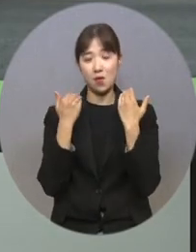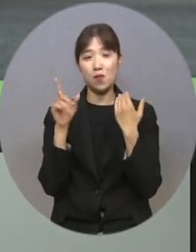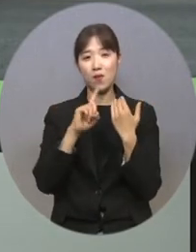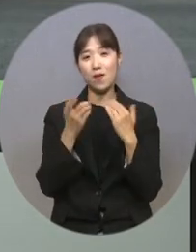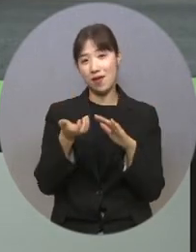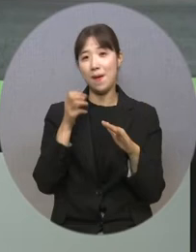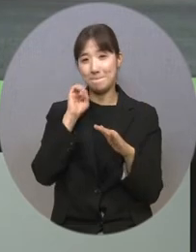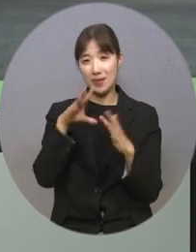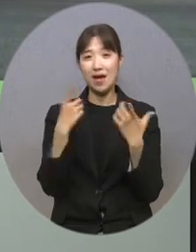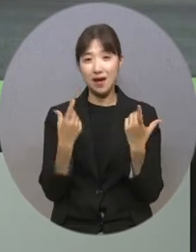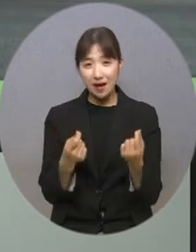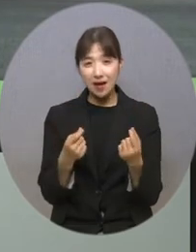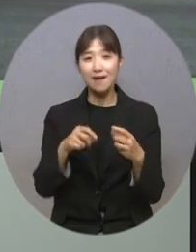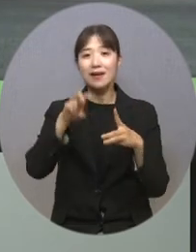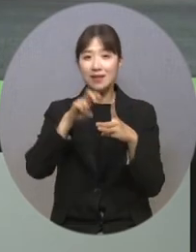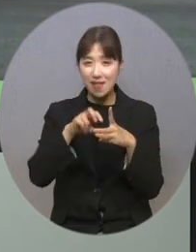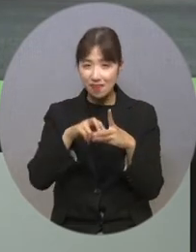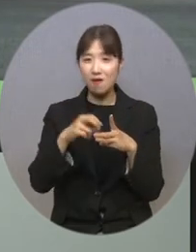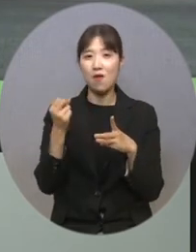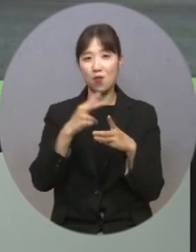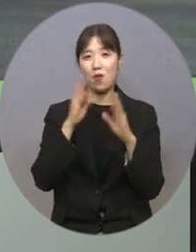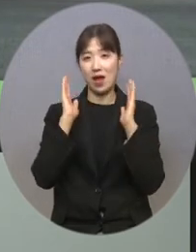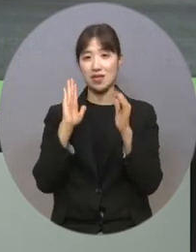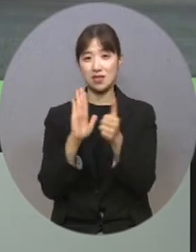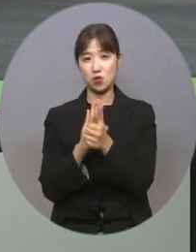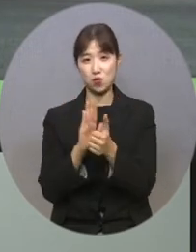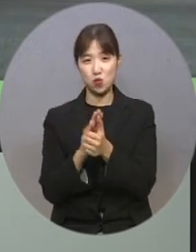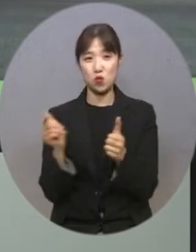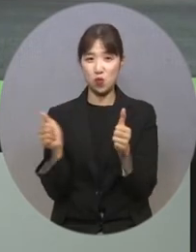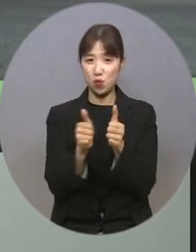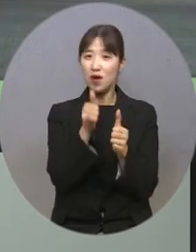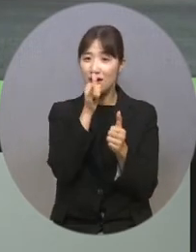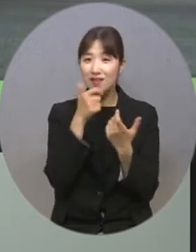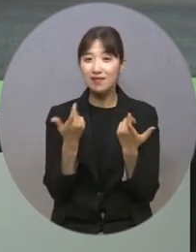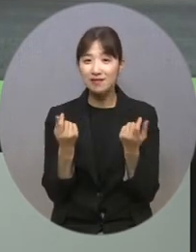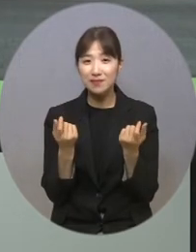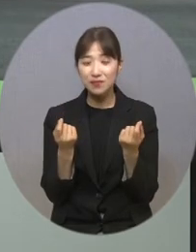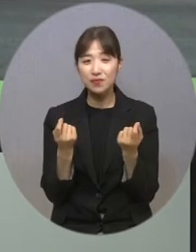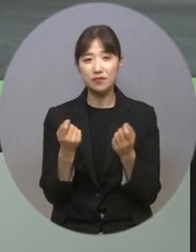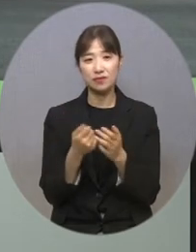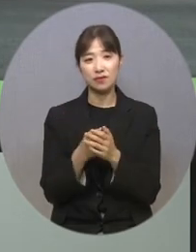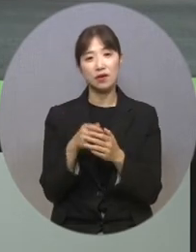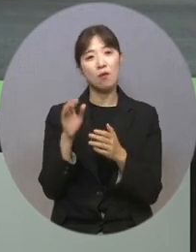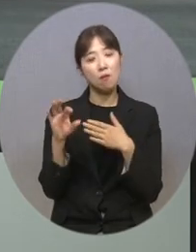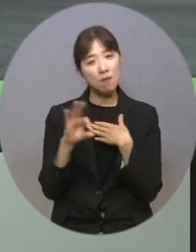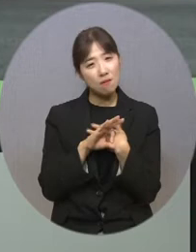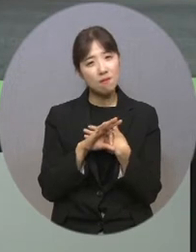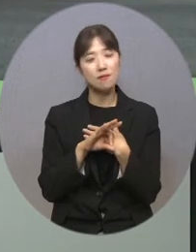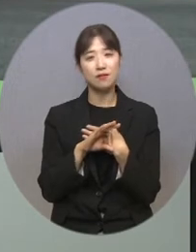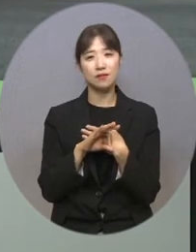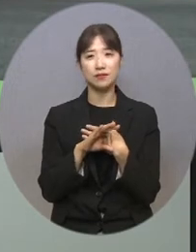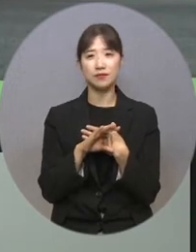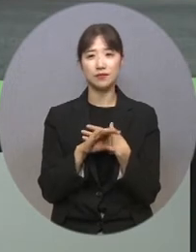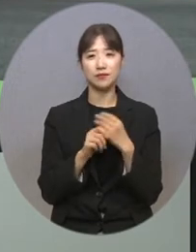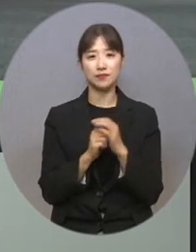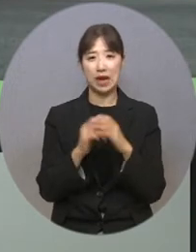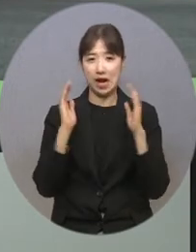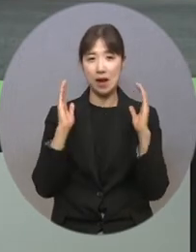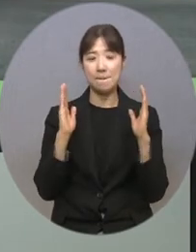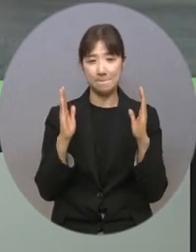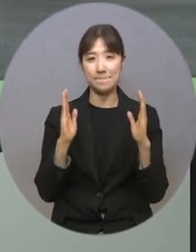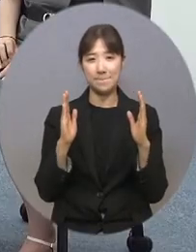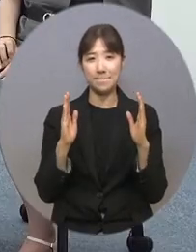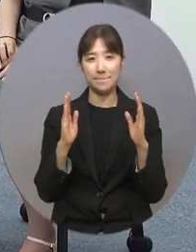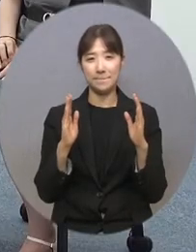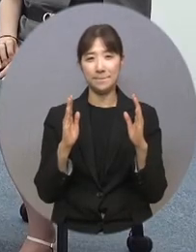말씀드렸던 센터나 학습도우미 가 아마 도움을 주신 것 같은데 그러면 5 하고 아까